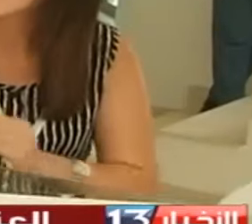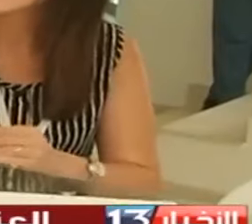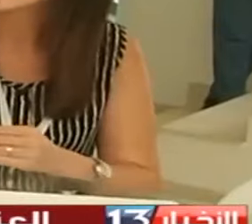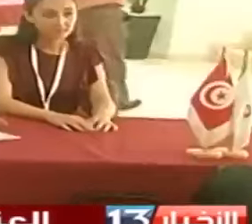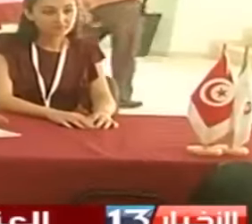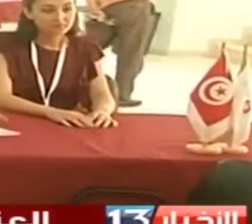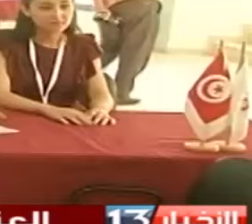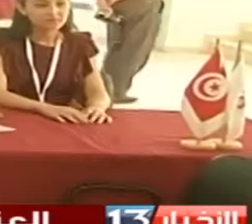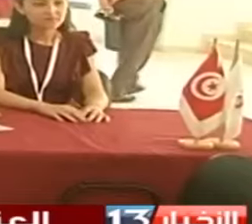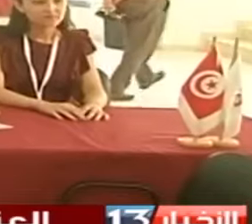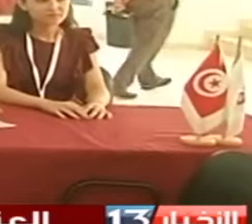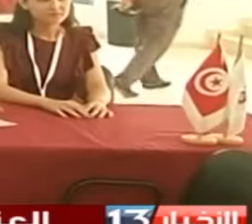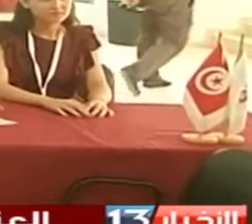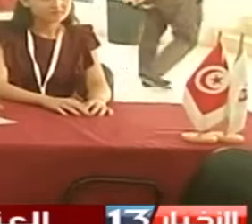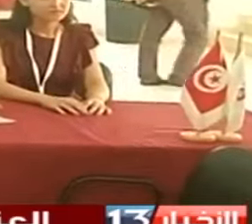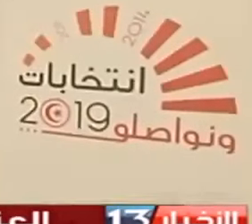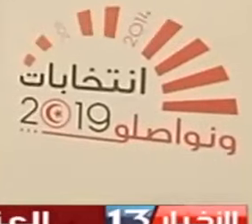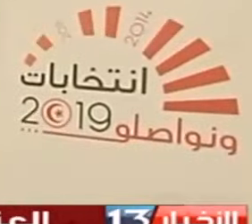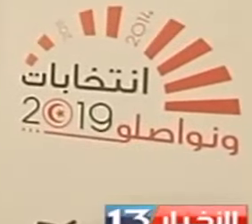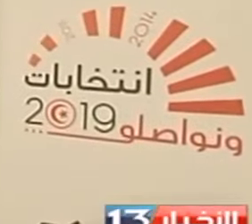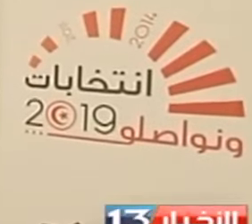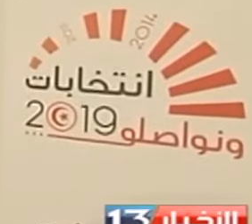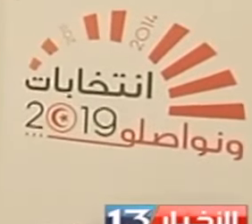بان العمليه تسير